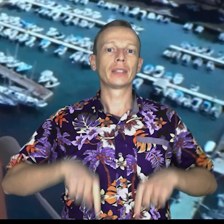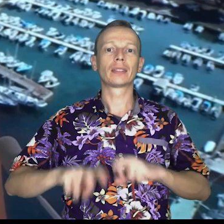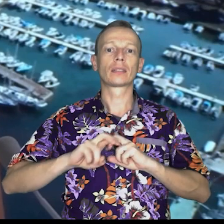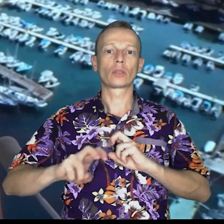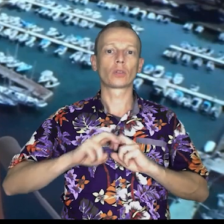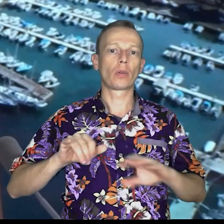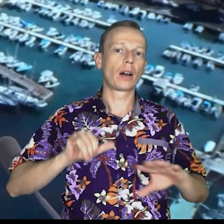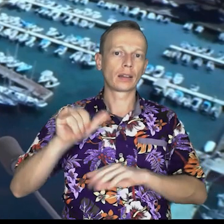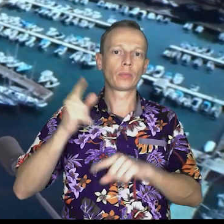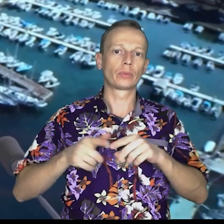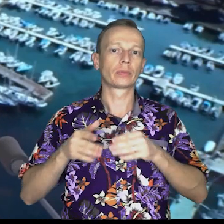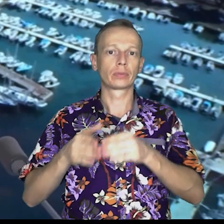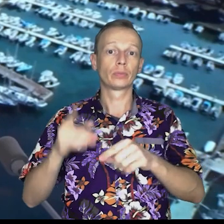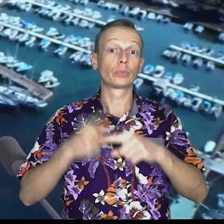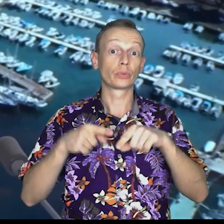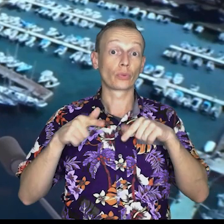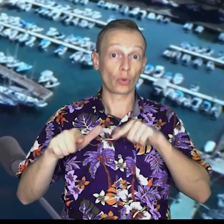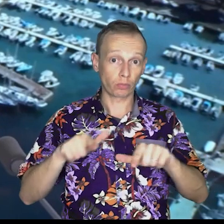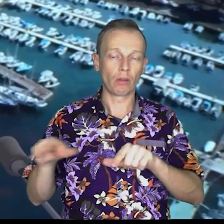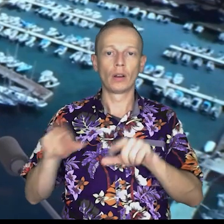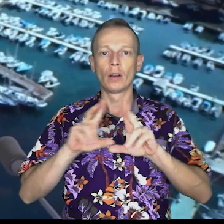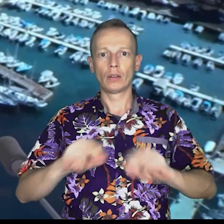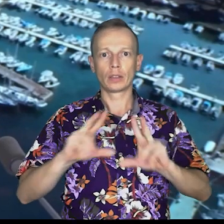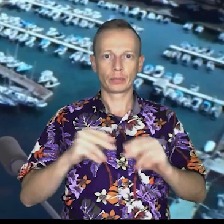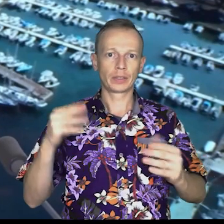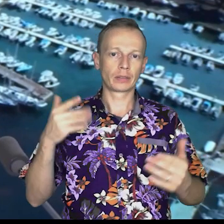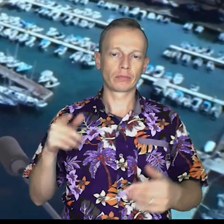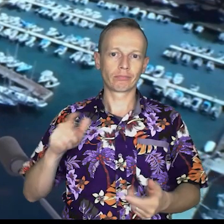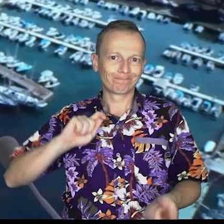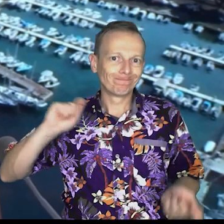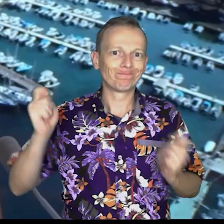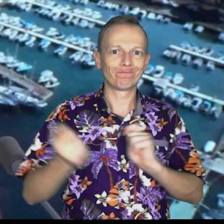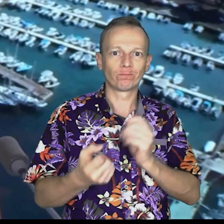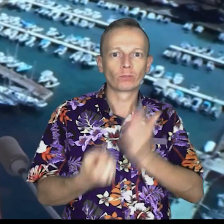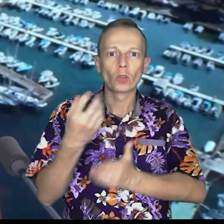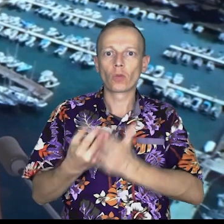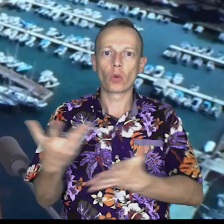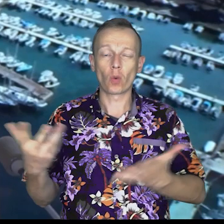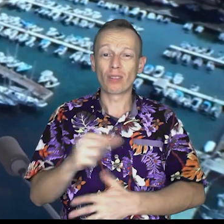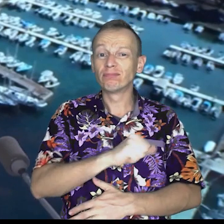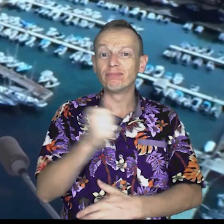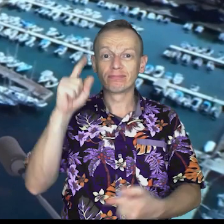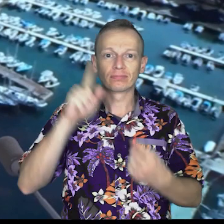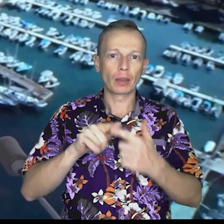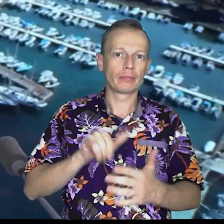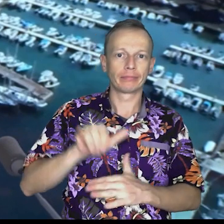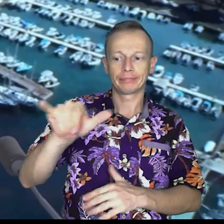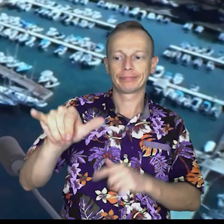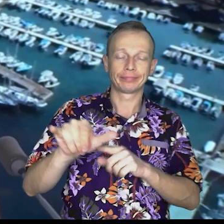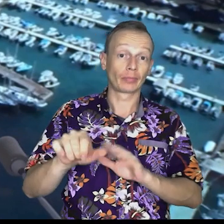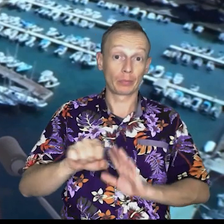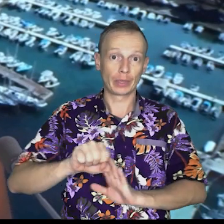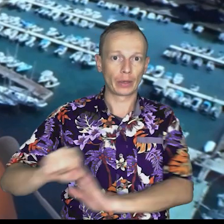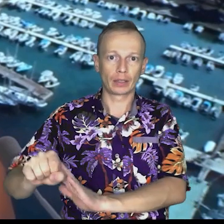aériens et maritimes, mais aussi du logement, est revenu sur les grandes réformes dont il a la charge. L'aérien surtout fait partie de ses grandes